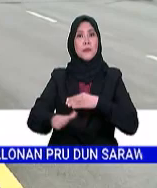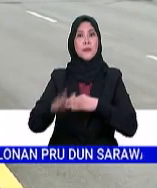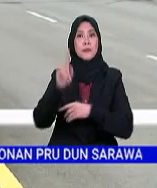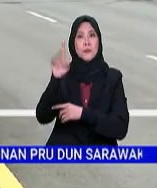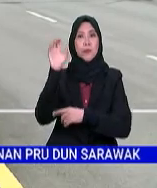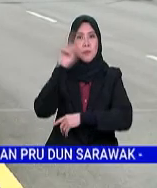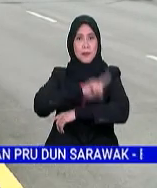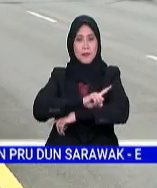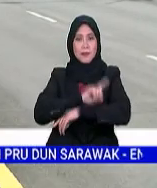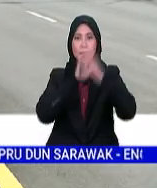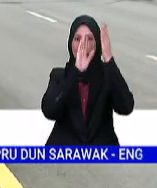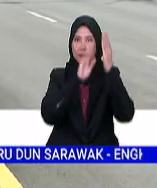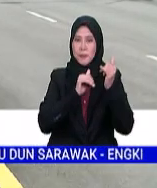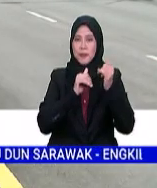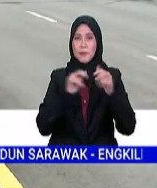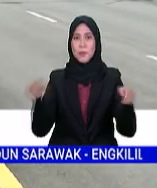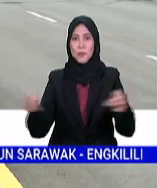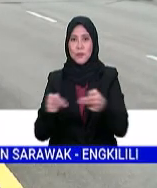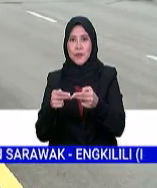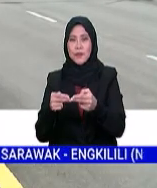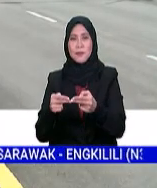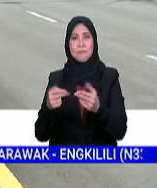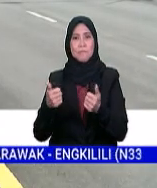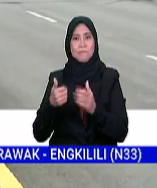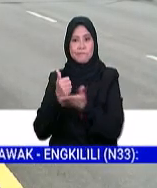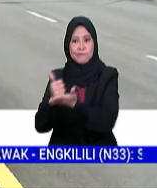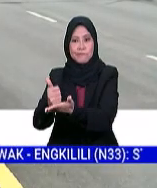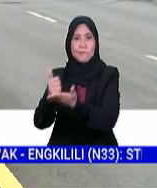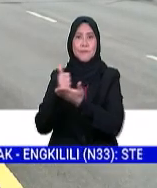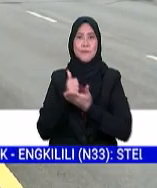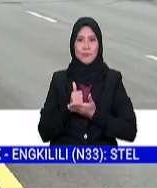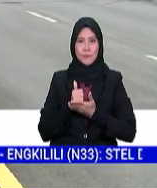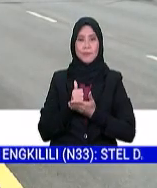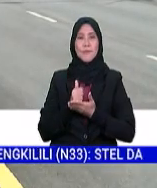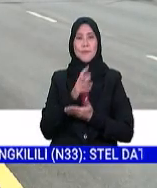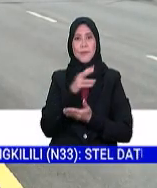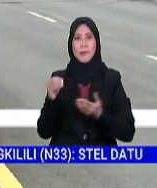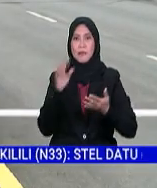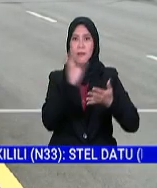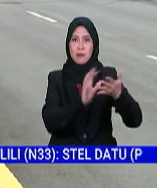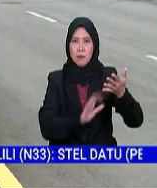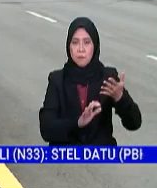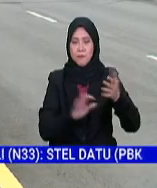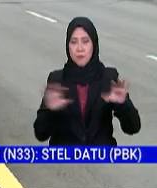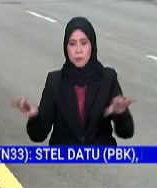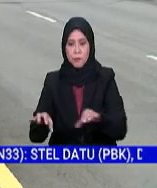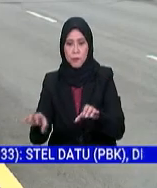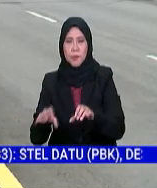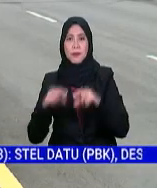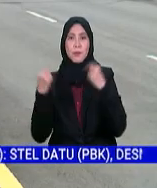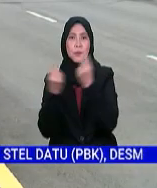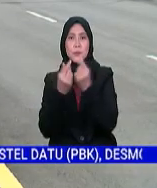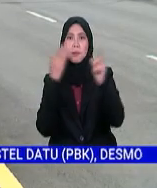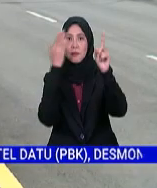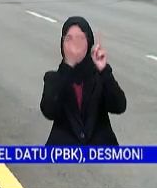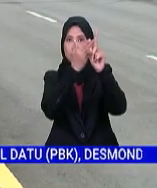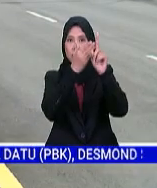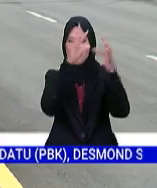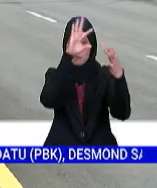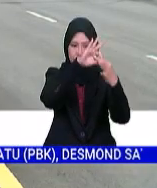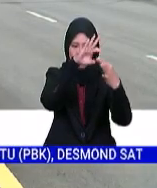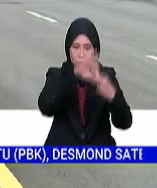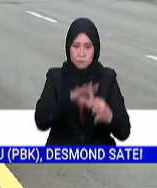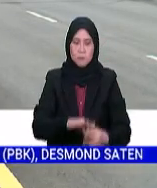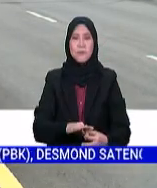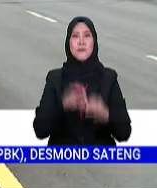hari dengan harapan melihat hubungan yang saling lengkap-melengkapi di antara yang merangka, melaksana dan kumpulan sasar, tidak mustahil